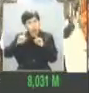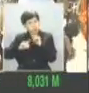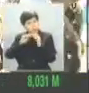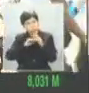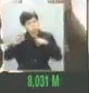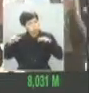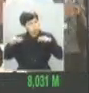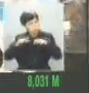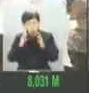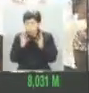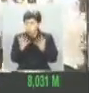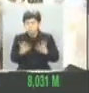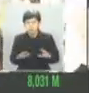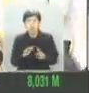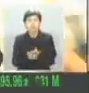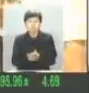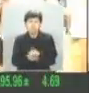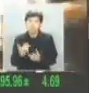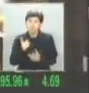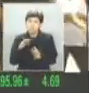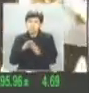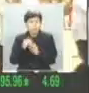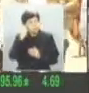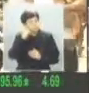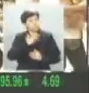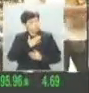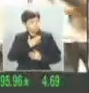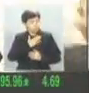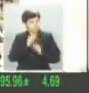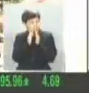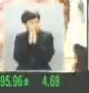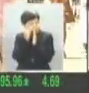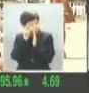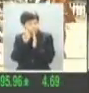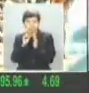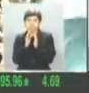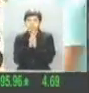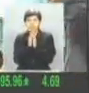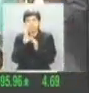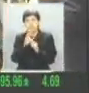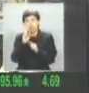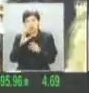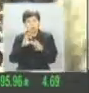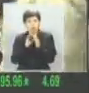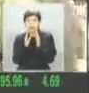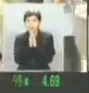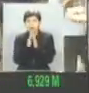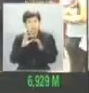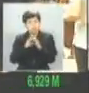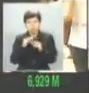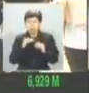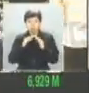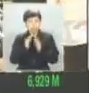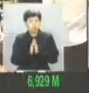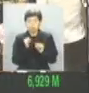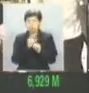ในพิธีจำนวนมากนะคะซึ่งทุกคนก็มาด้วยแรงศรัทธาที่มีต่อหลวงตามหาบัวซึ่งเป็นพระสายวัดป่าที่มีวัดปฏิบัติที่